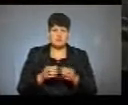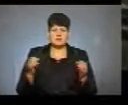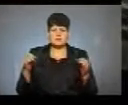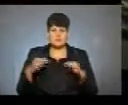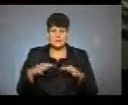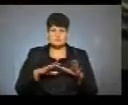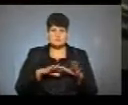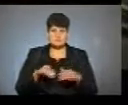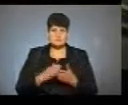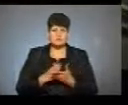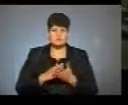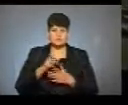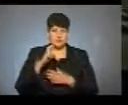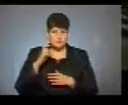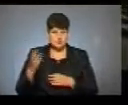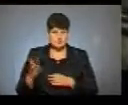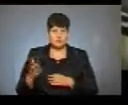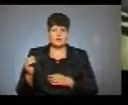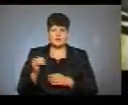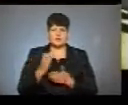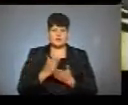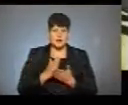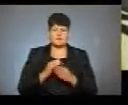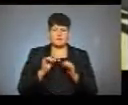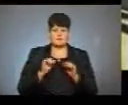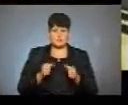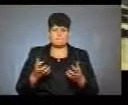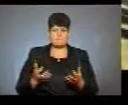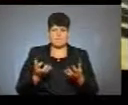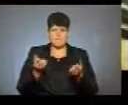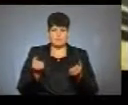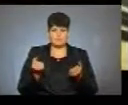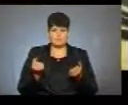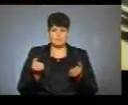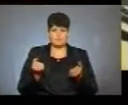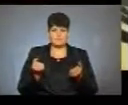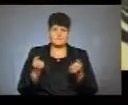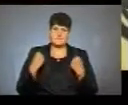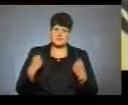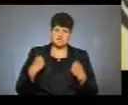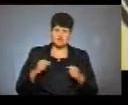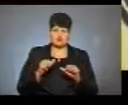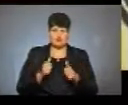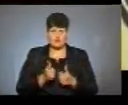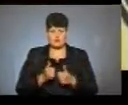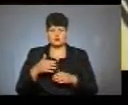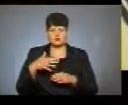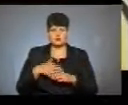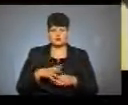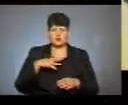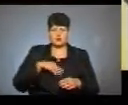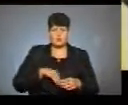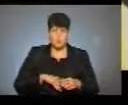збираємося після служби Божої, де маємо можливість підтримувати і фізичну форму, і, зрозуміло,